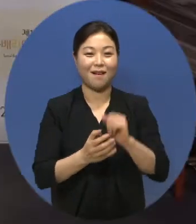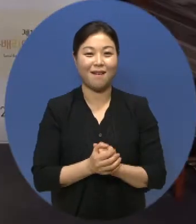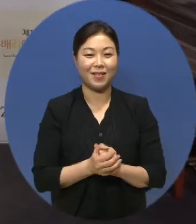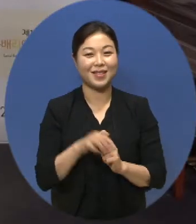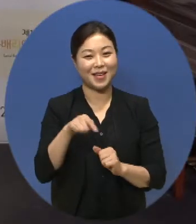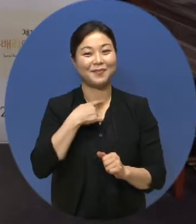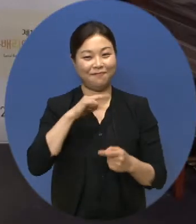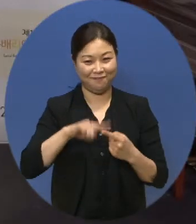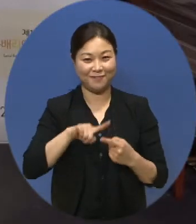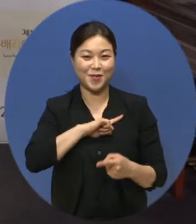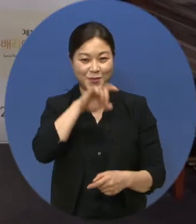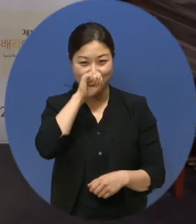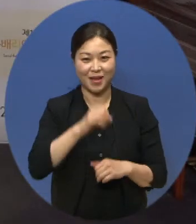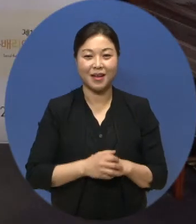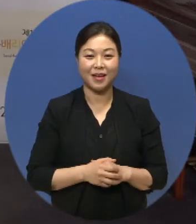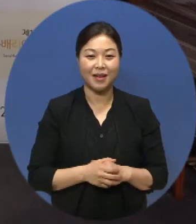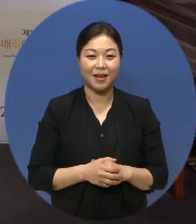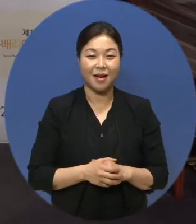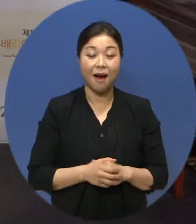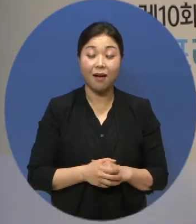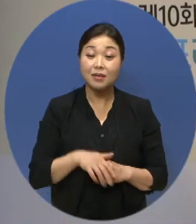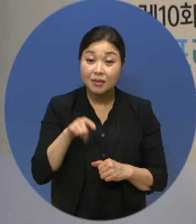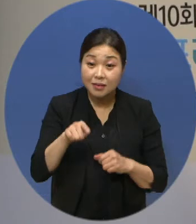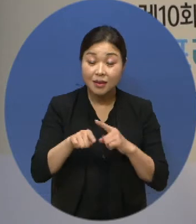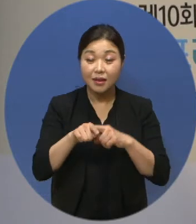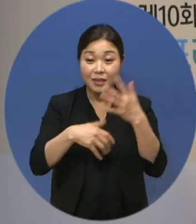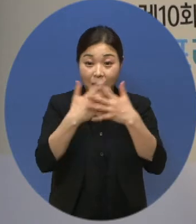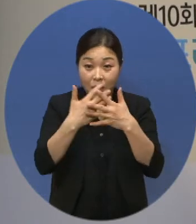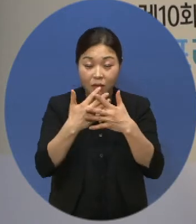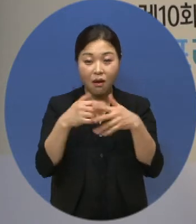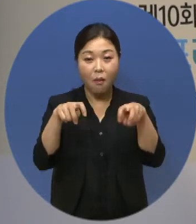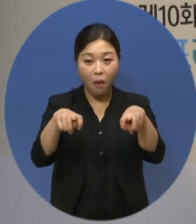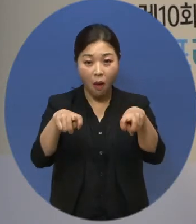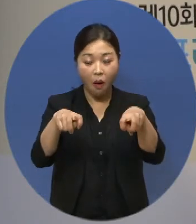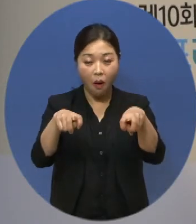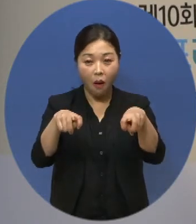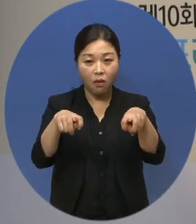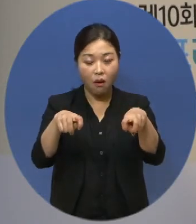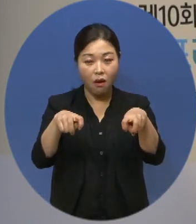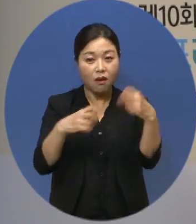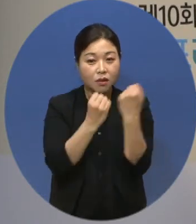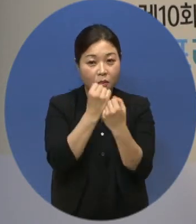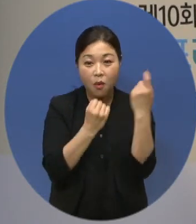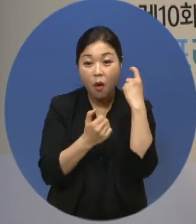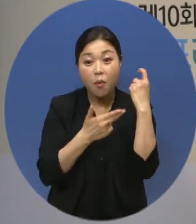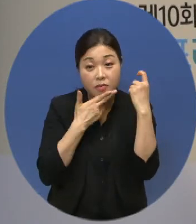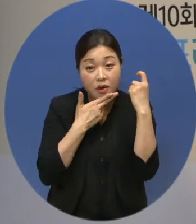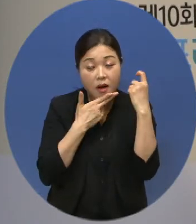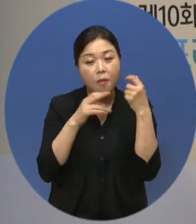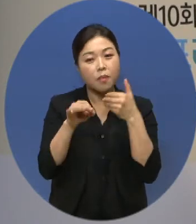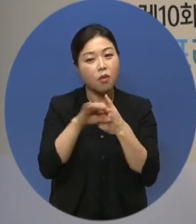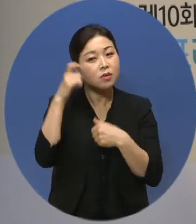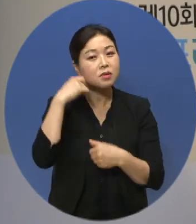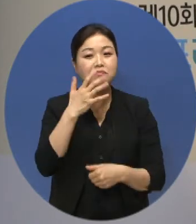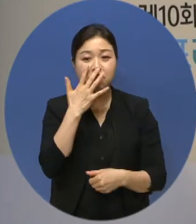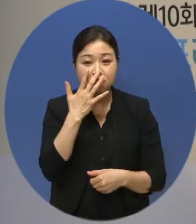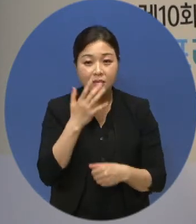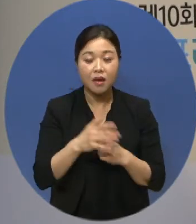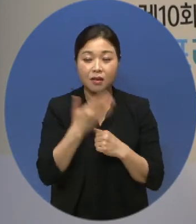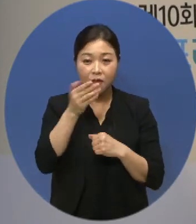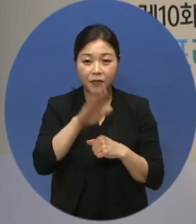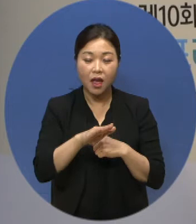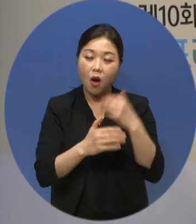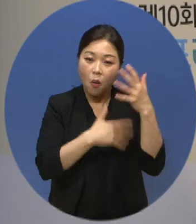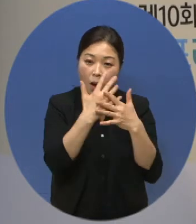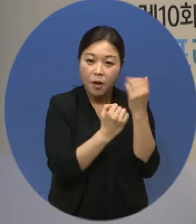좋아합니다. 사실 그 장면이 화면 해설이 없으면 시각장애인들은 볼 수 없습니다. 근데 그 장면이 화면 해설로 꽉 채워지면서 이